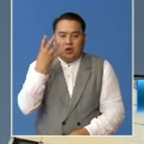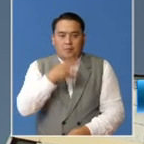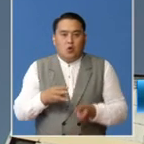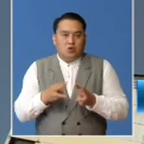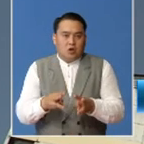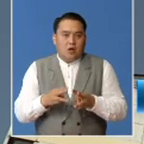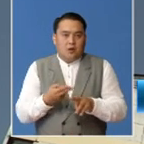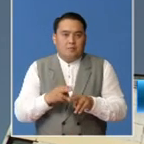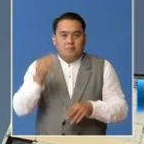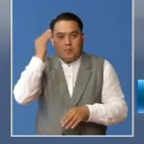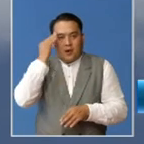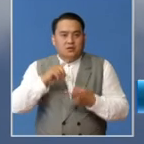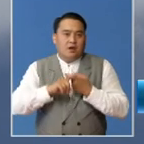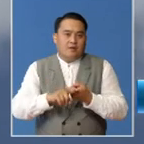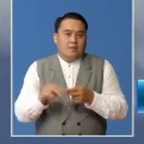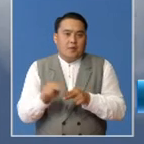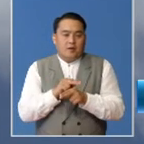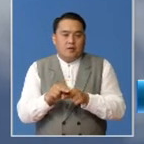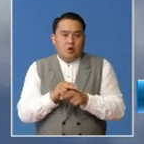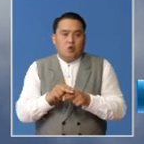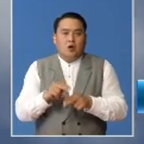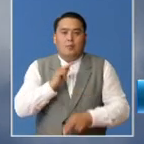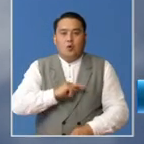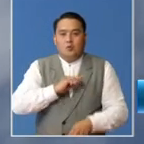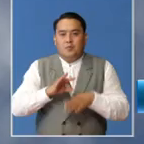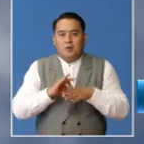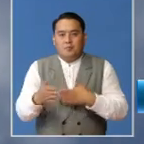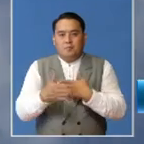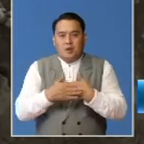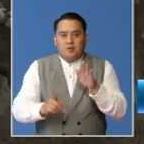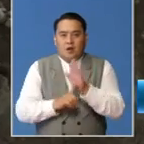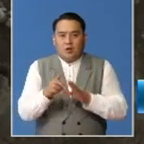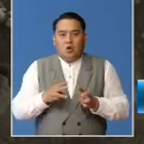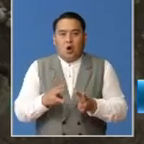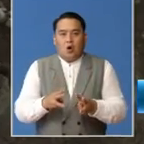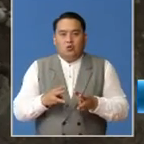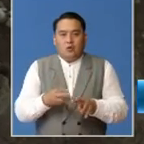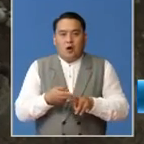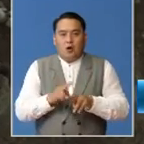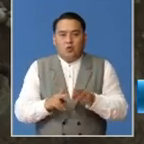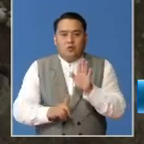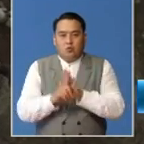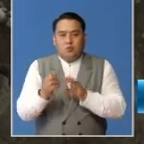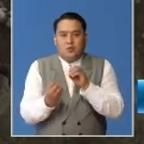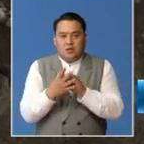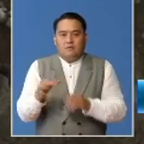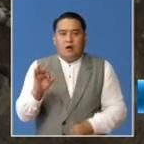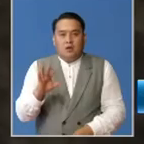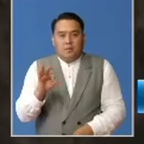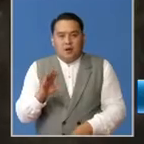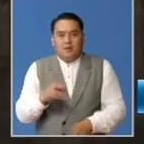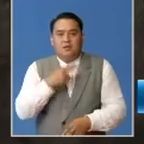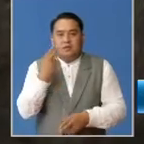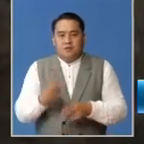теплосервиса, такая мера связана с профилактическими работами, проводимыми перед началом отопительного сезона, который стартует с 15